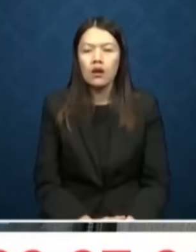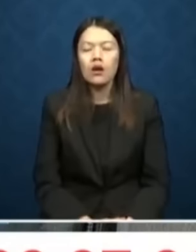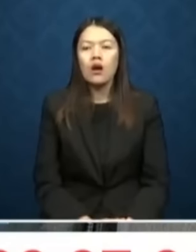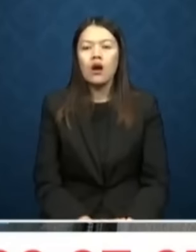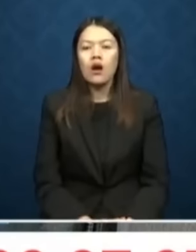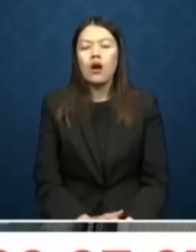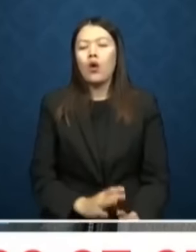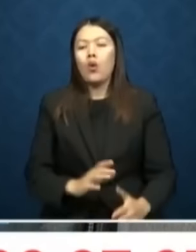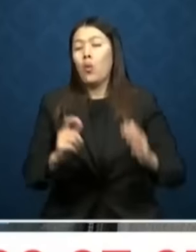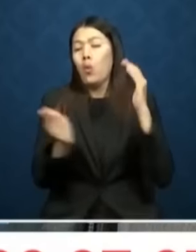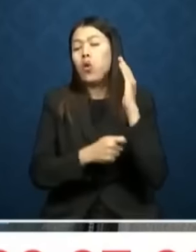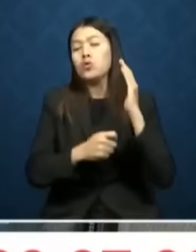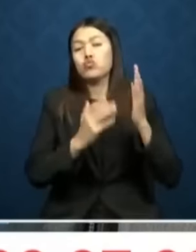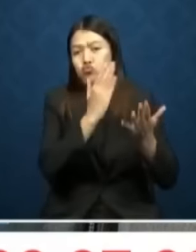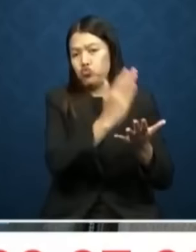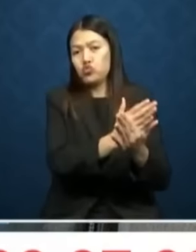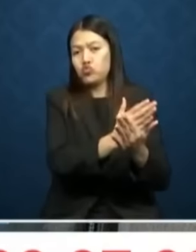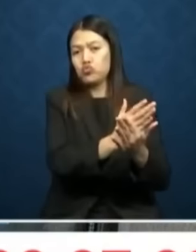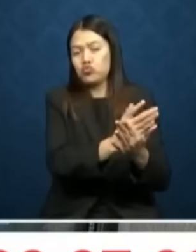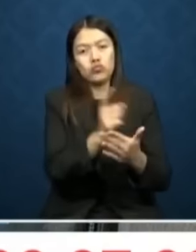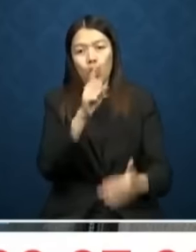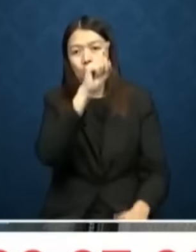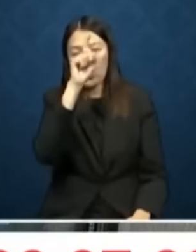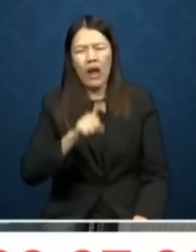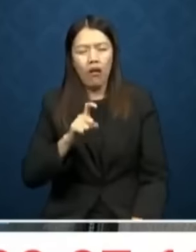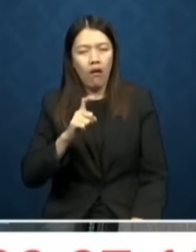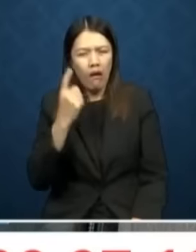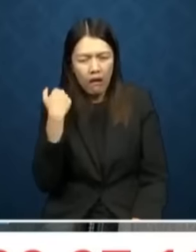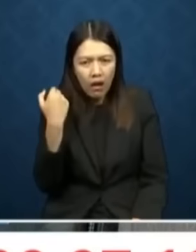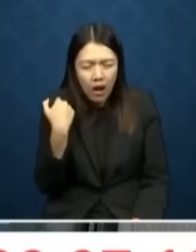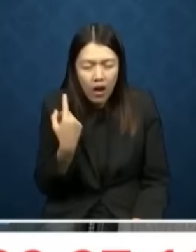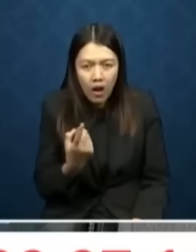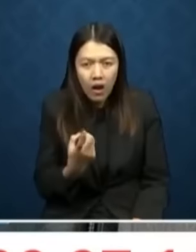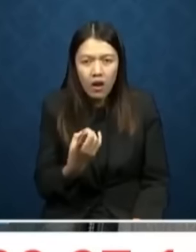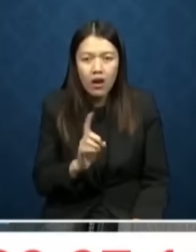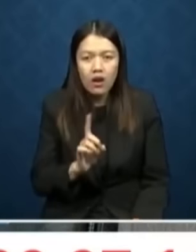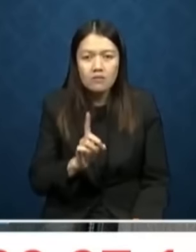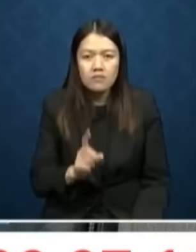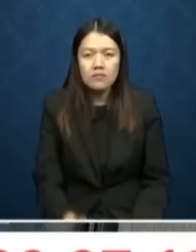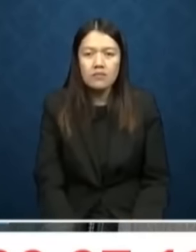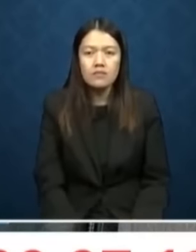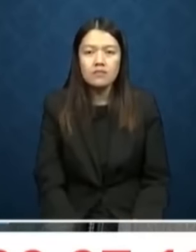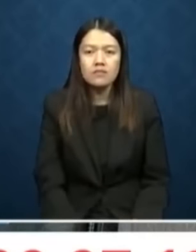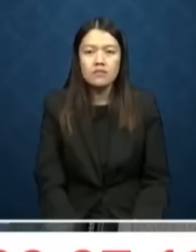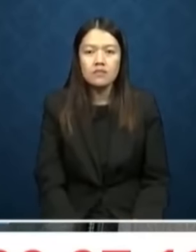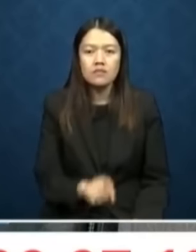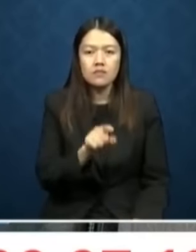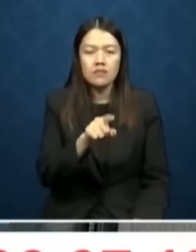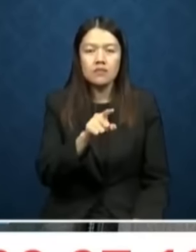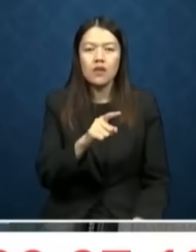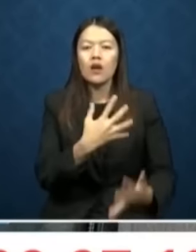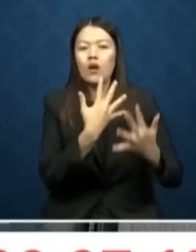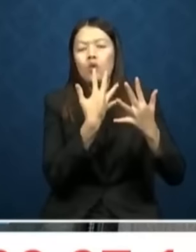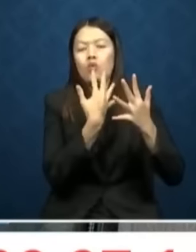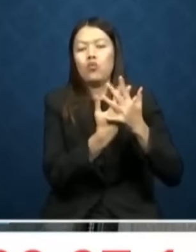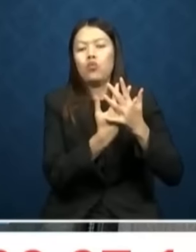แล้วความเครือบแคลงสงสัยประหลาดใจก็ยิ่งเพิ่มขึ้นไปอีกนะครับเมื่อหลังจากที่ท่านได้พักโทษแ